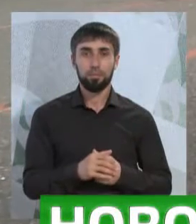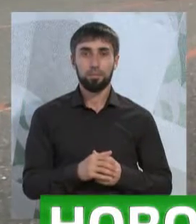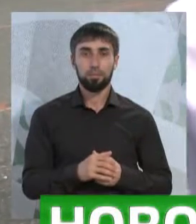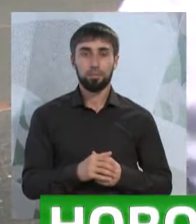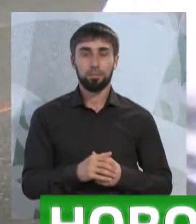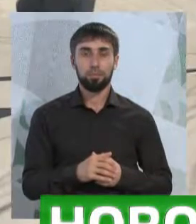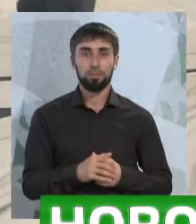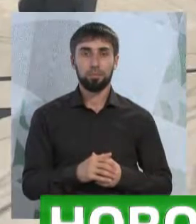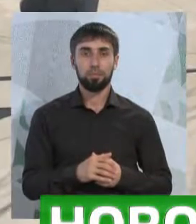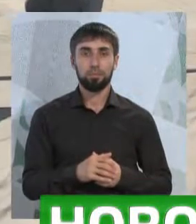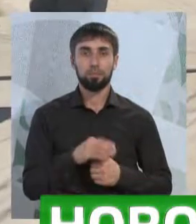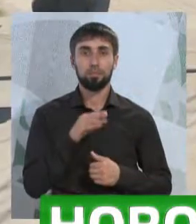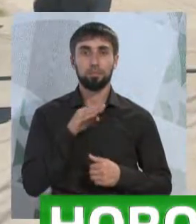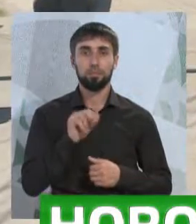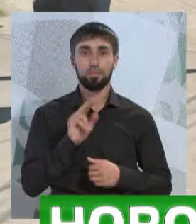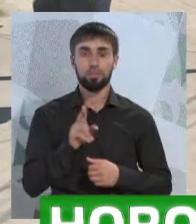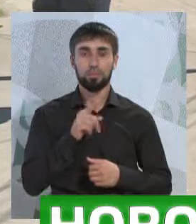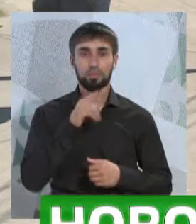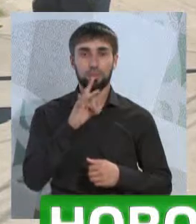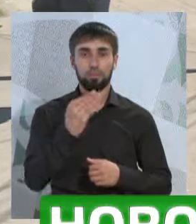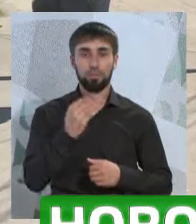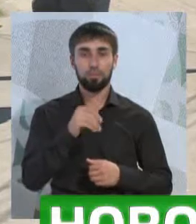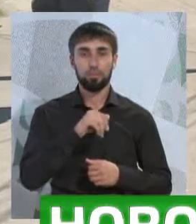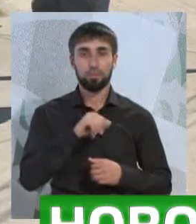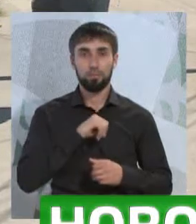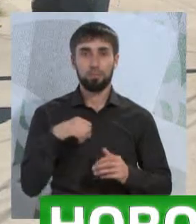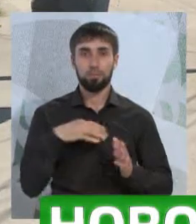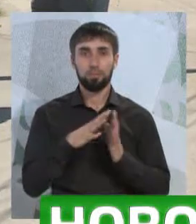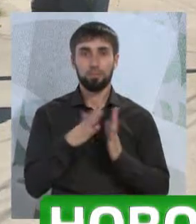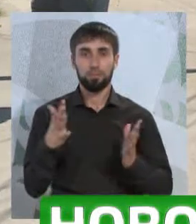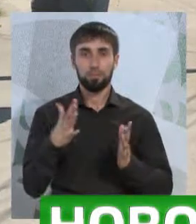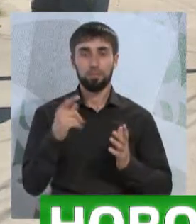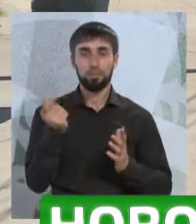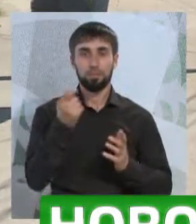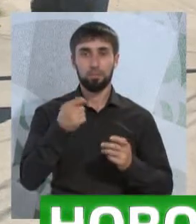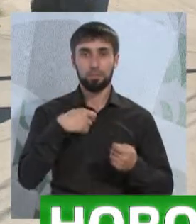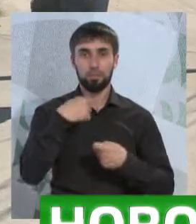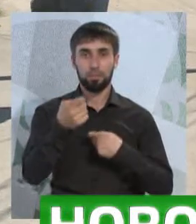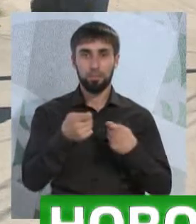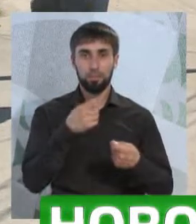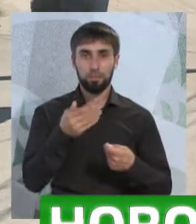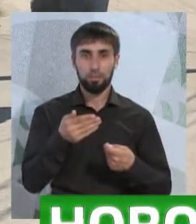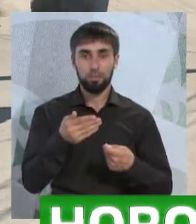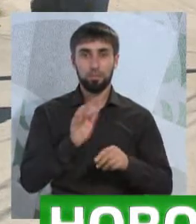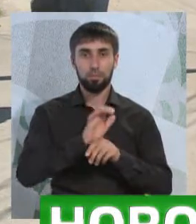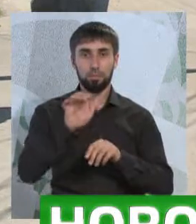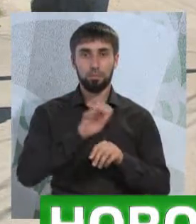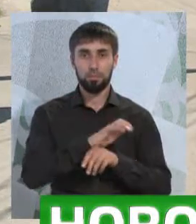таможенным регламентом. Так как Россия является одним из крупнейших экспортеров зерна,